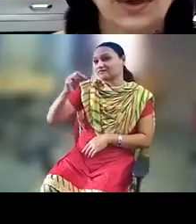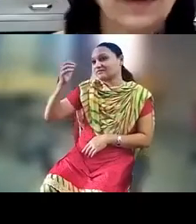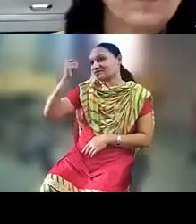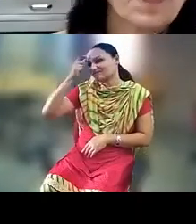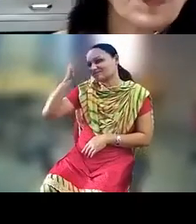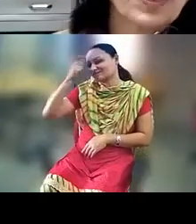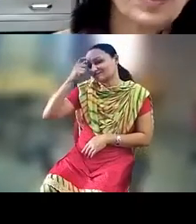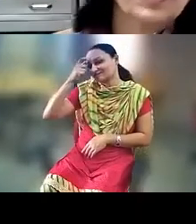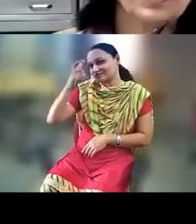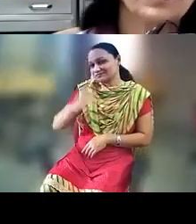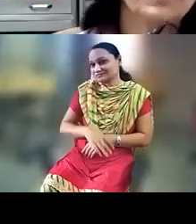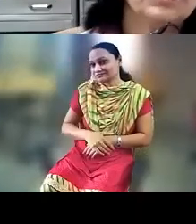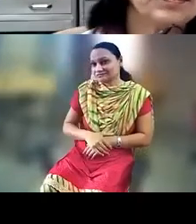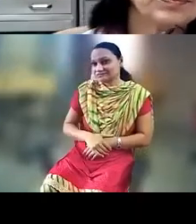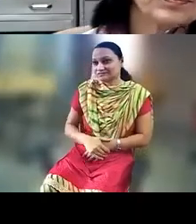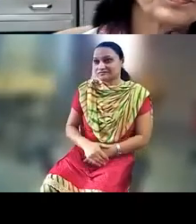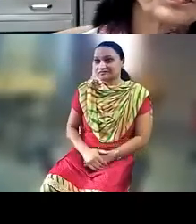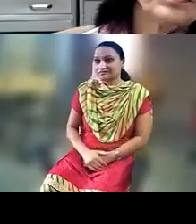गया होगा।